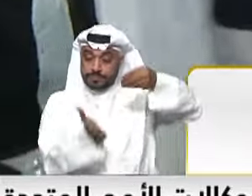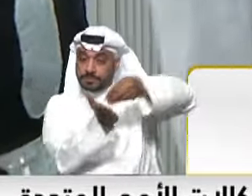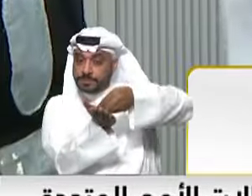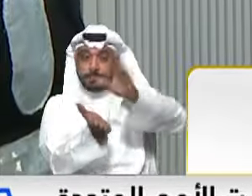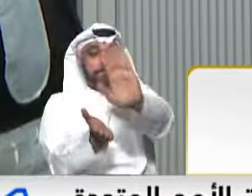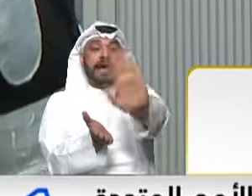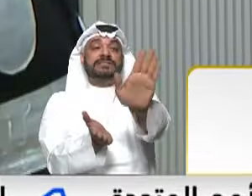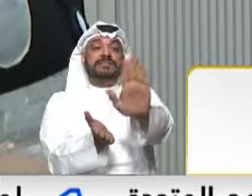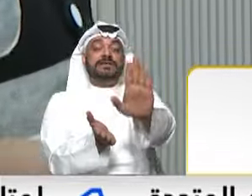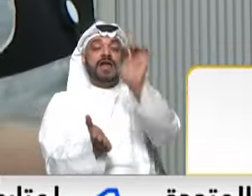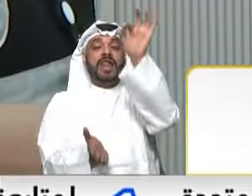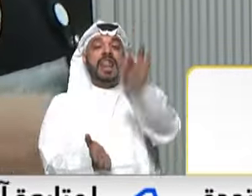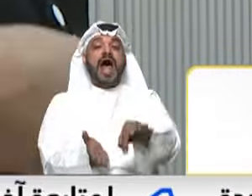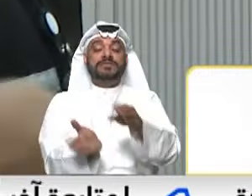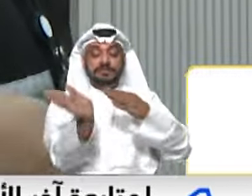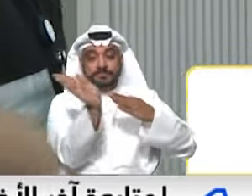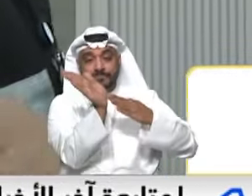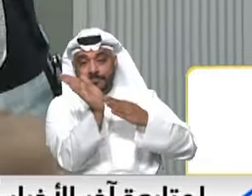المكتب الفني، يقوم صاحب